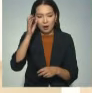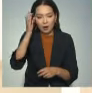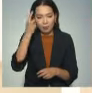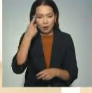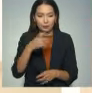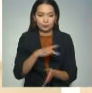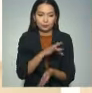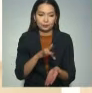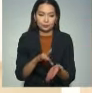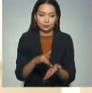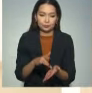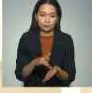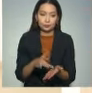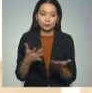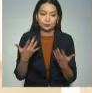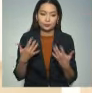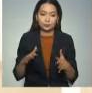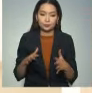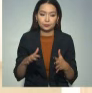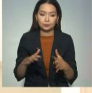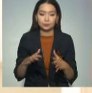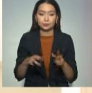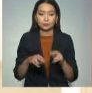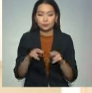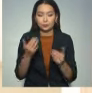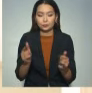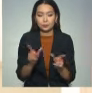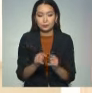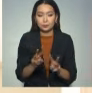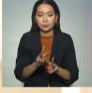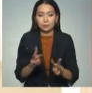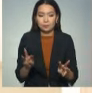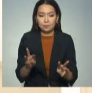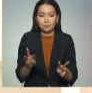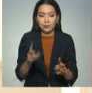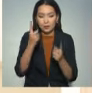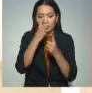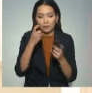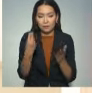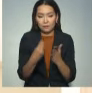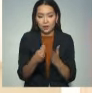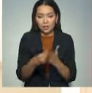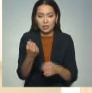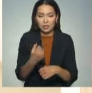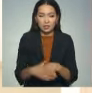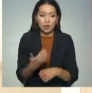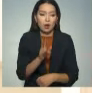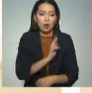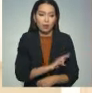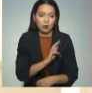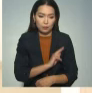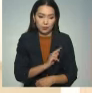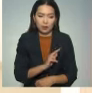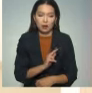колледж построил совместно с Министерством просвещения, с финансовым центром. И работает такой